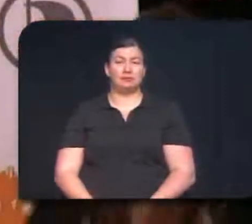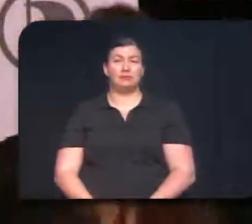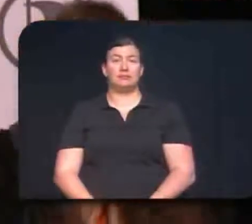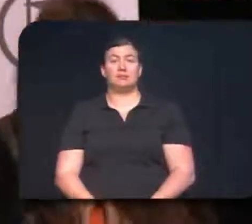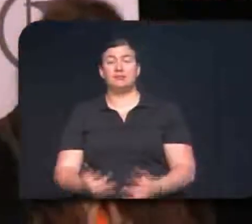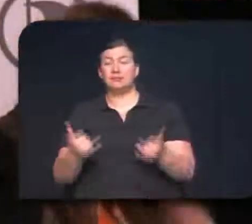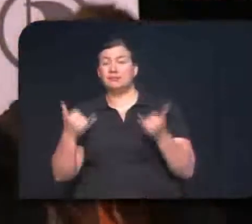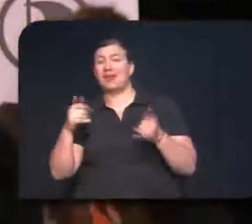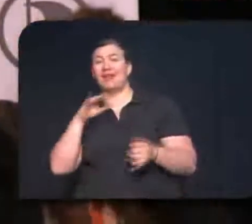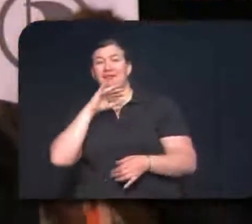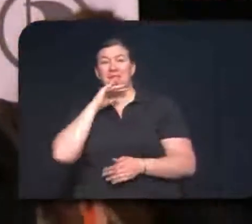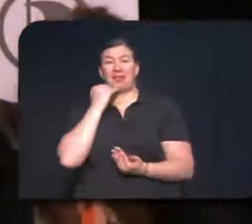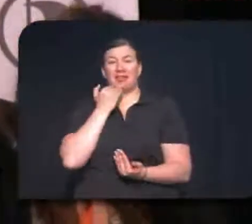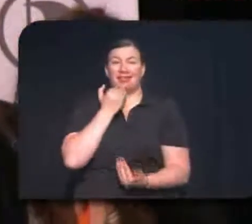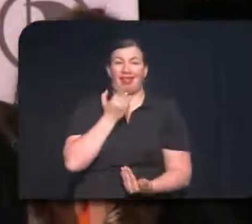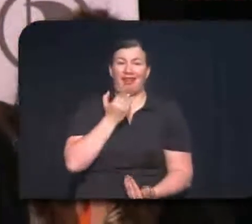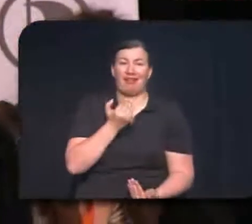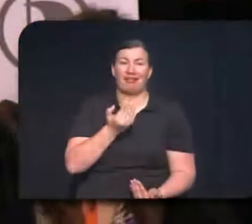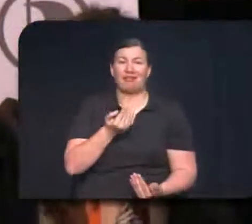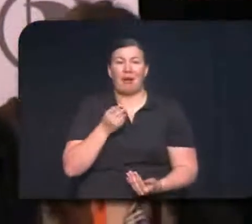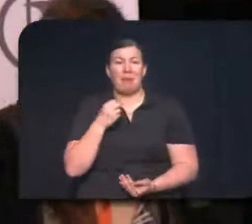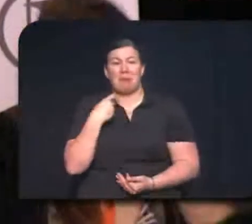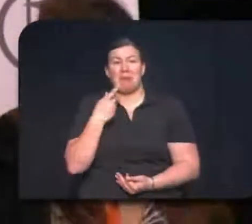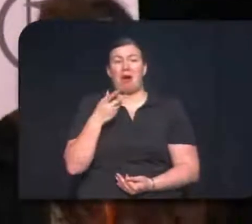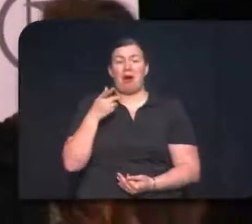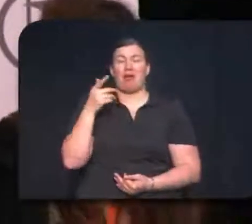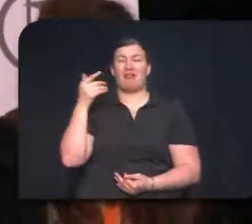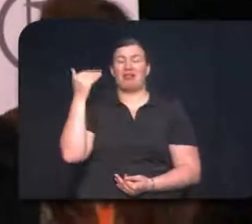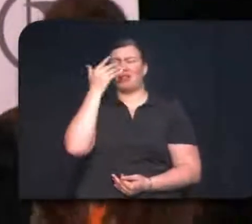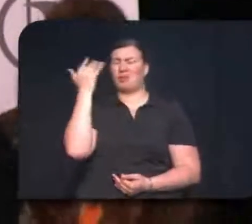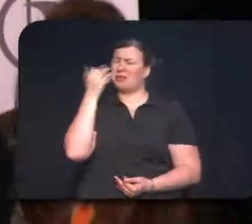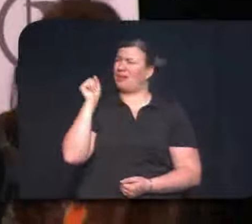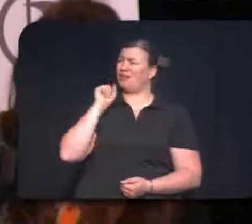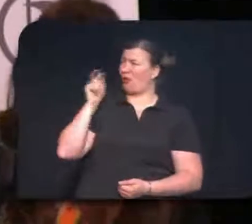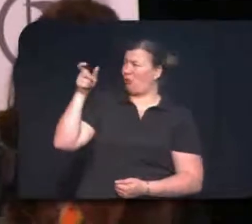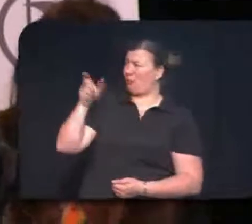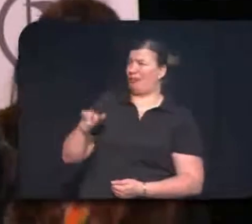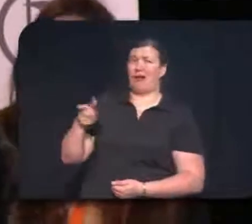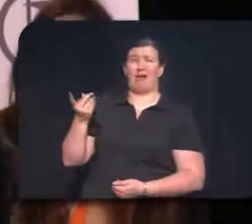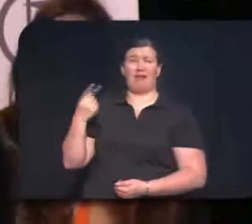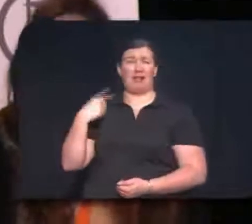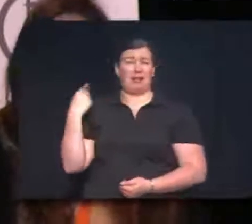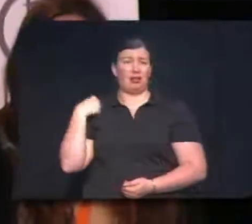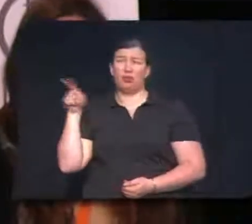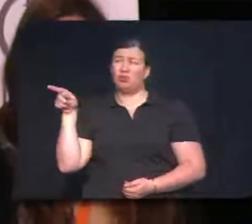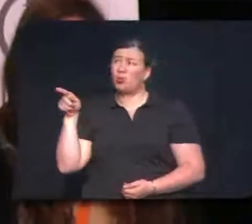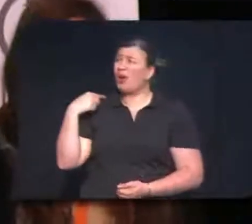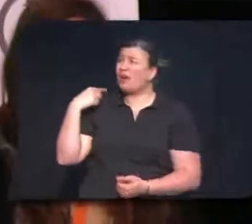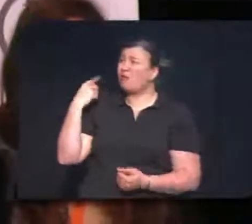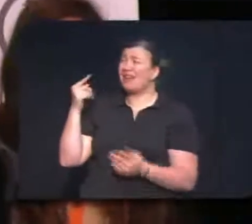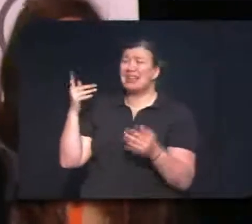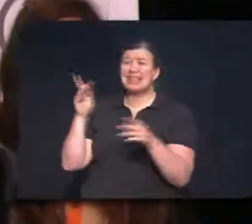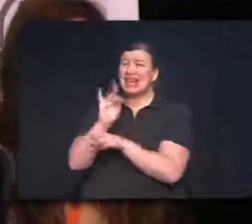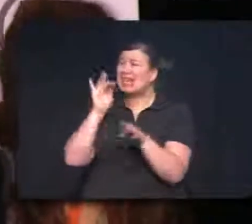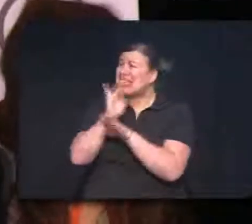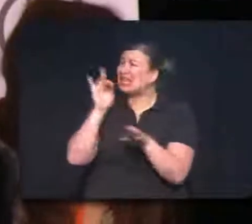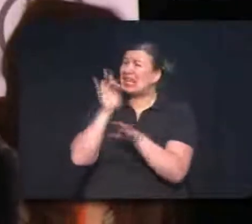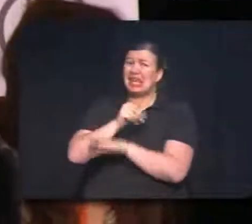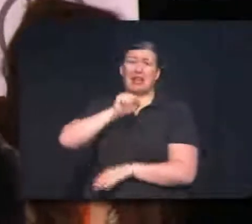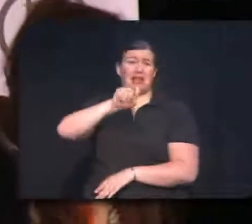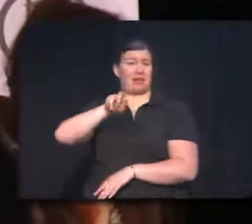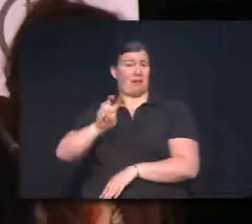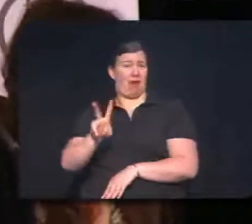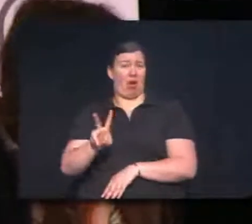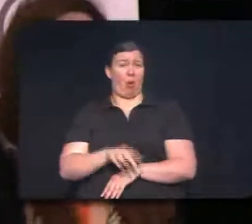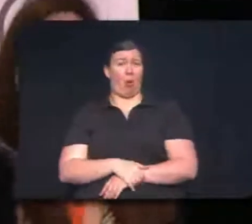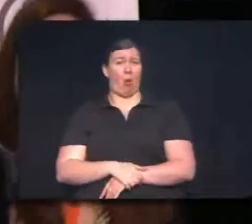ja vielen Dank einige werden sich fragen warum stehe ich jetzt hier ich habe doch immer gegen die SMV oponiert der Grund ist recht